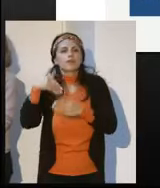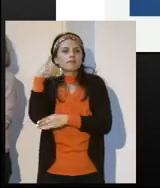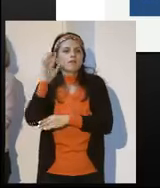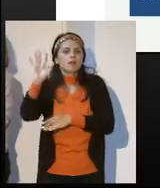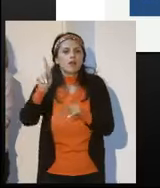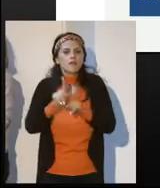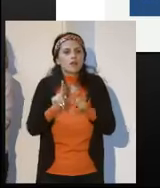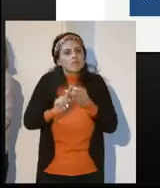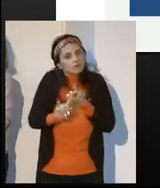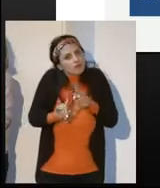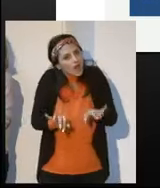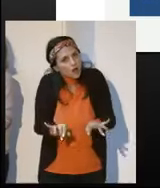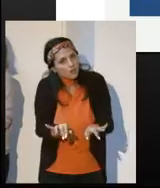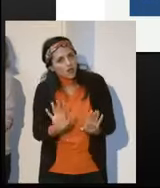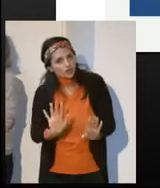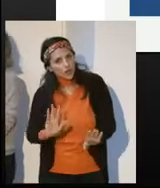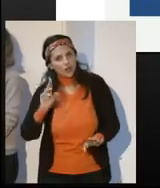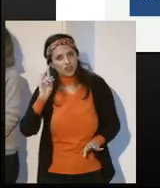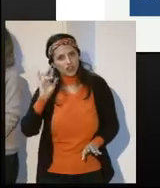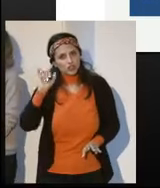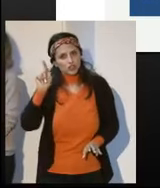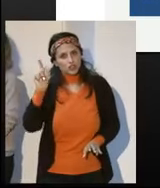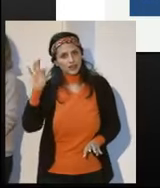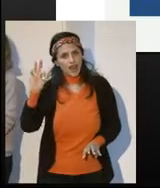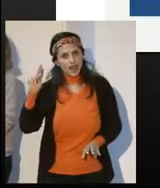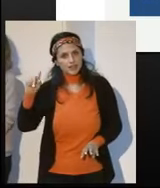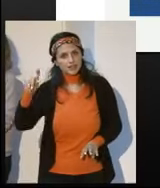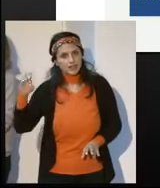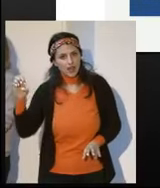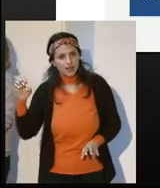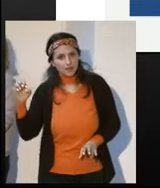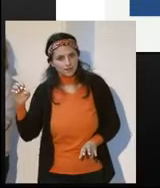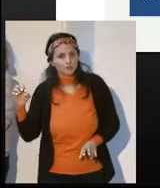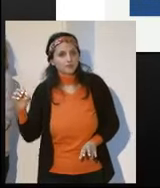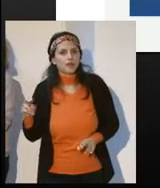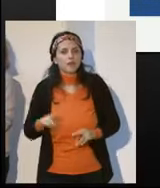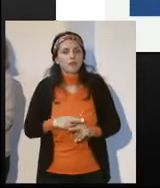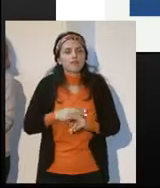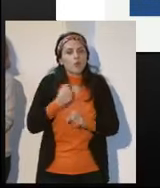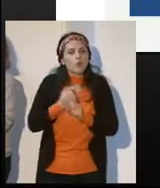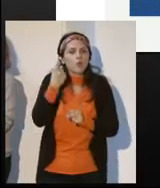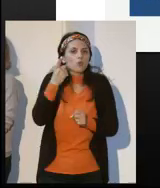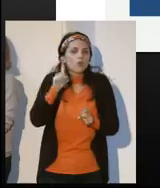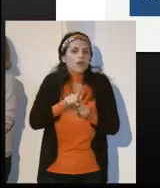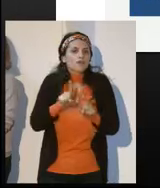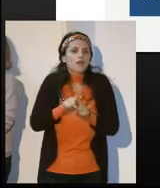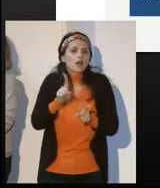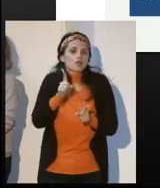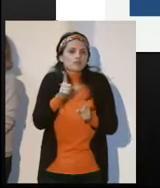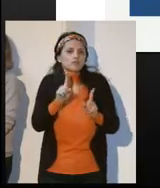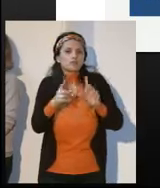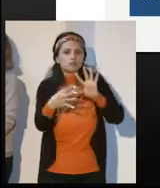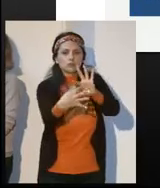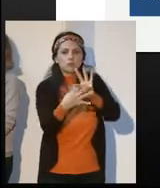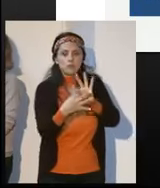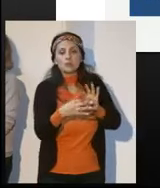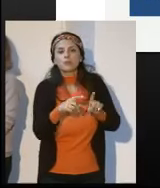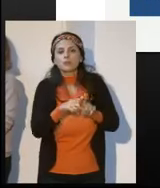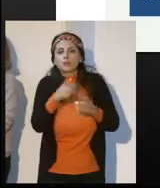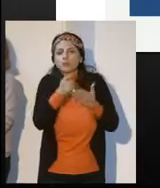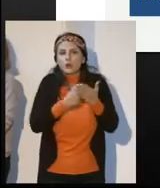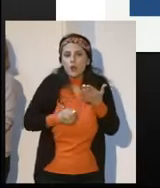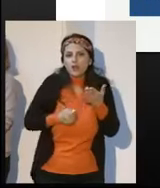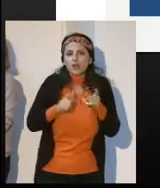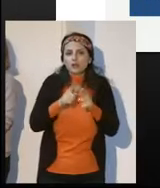am demarat proiectul de a crea o mijloc o platforma online prin care